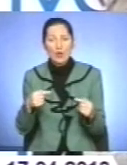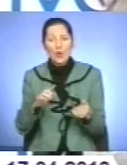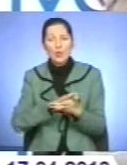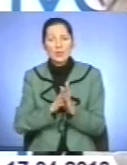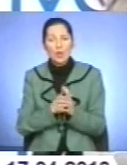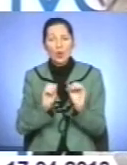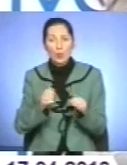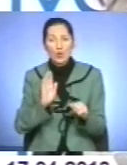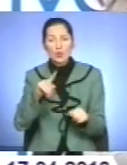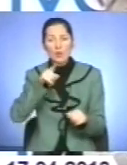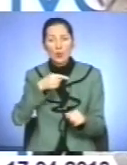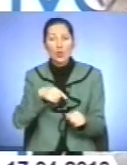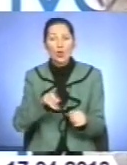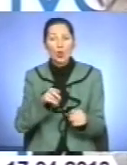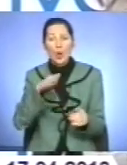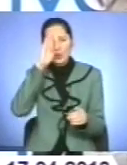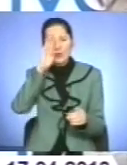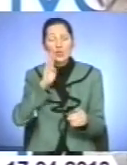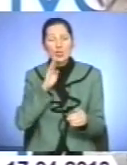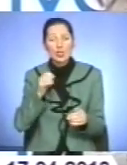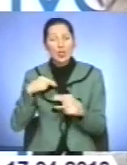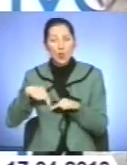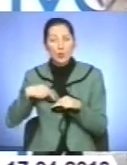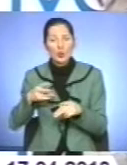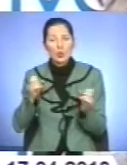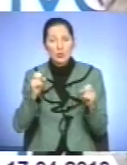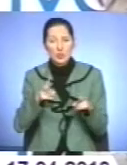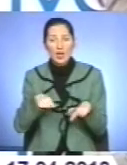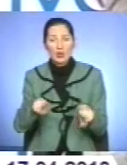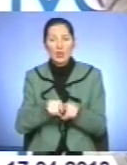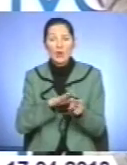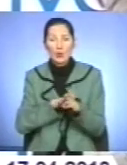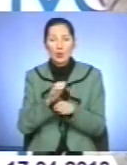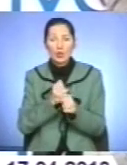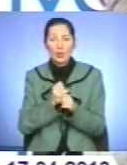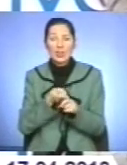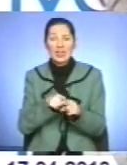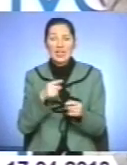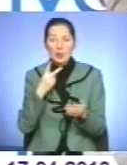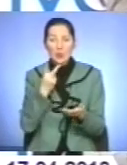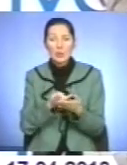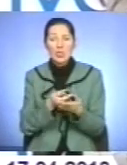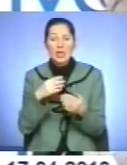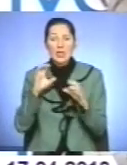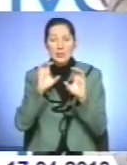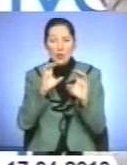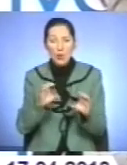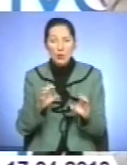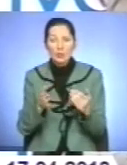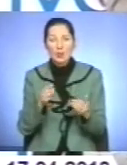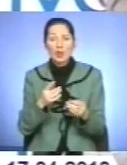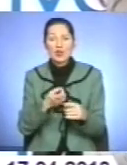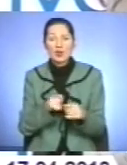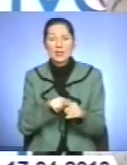статі чоловіка чи жінки на роботу, але це спеціальні такі виконувати роботи, які передбачені законом. Якщо цих вимог, цих заборон роботодавець не